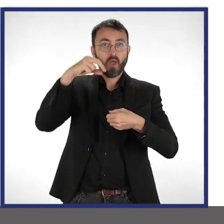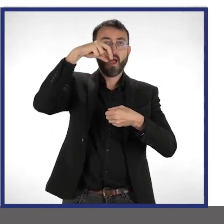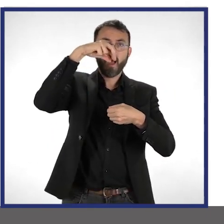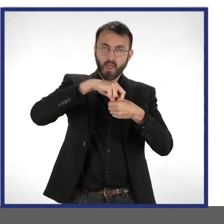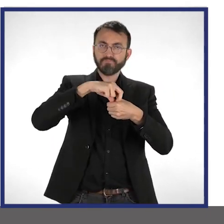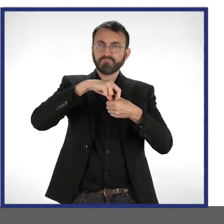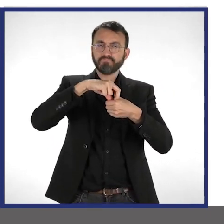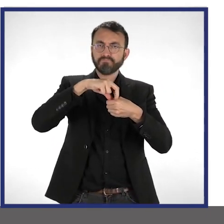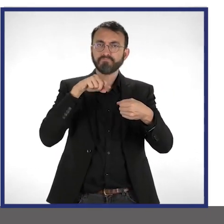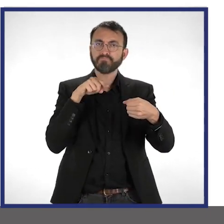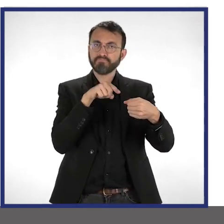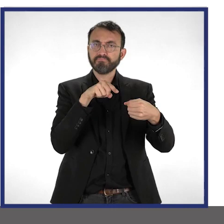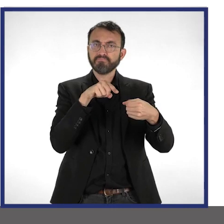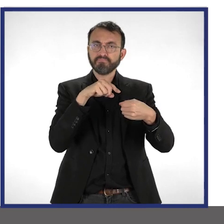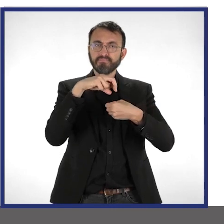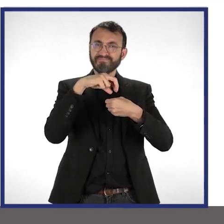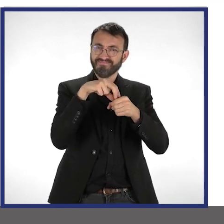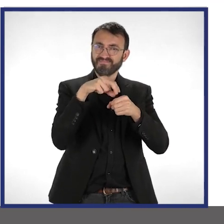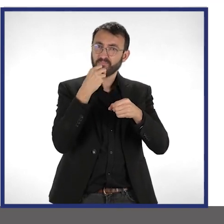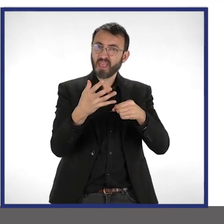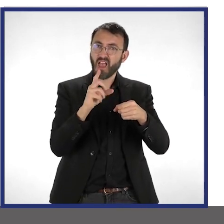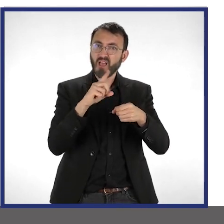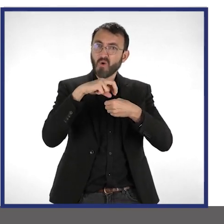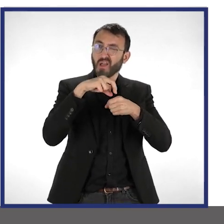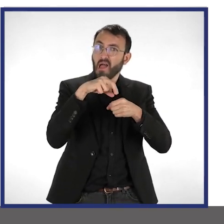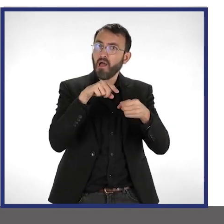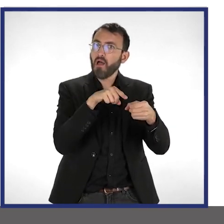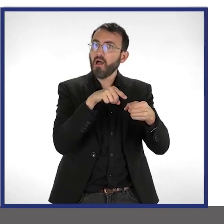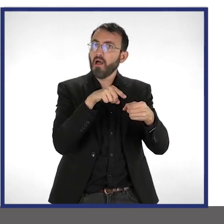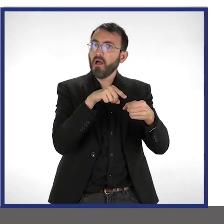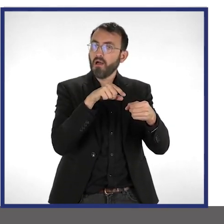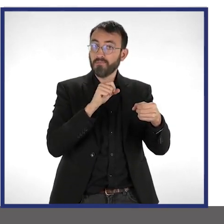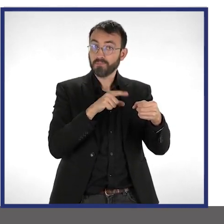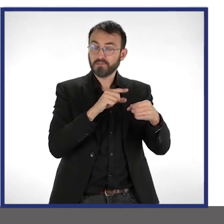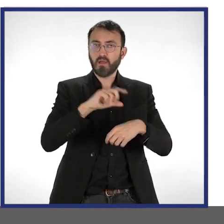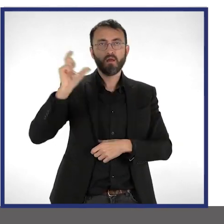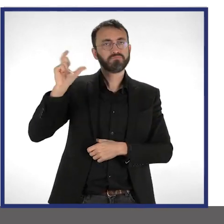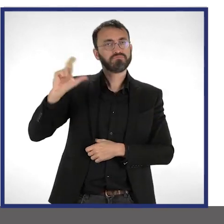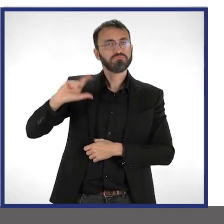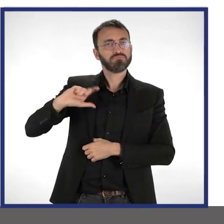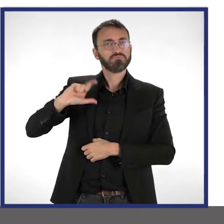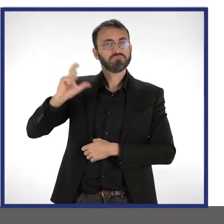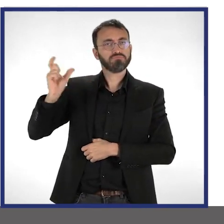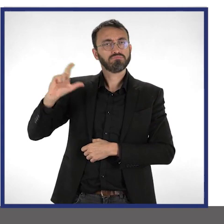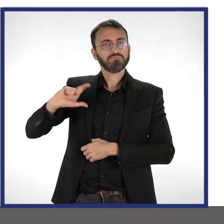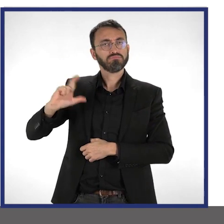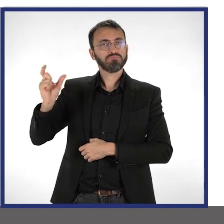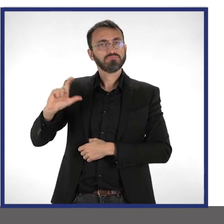Maintenant, on remet la tige dans le tube, on ferme bien, on entend un clic et on secoue.